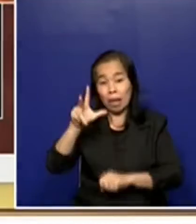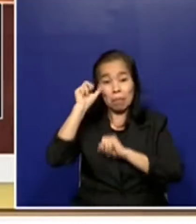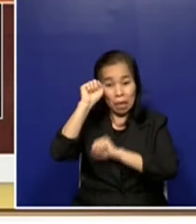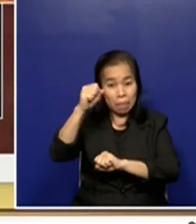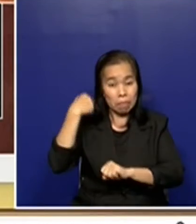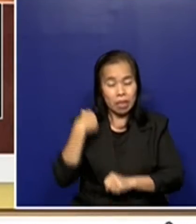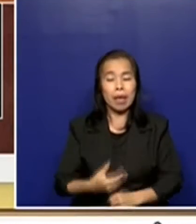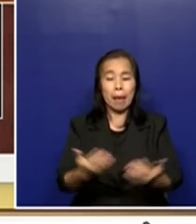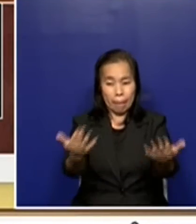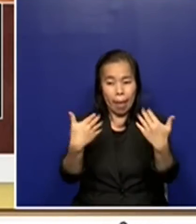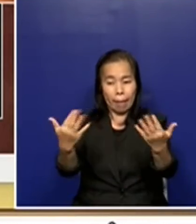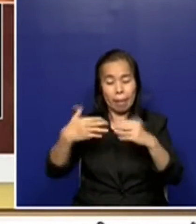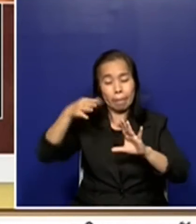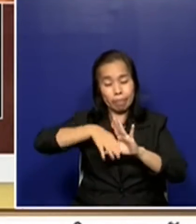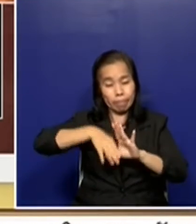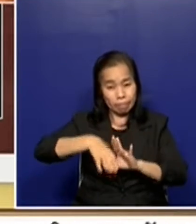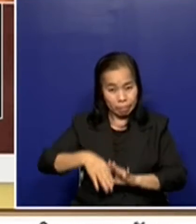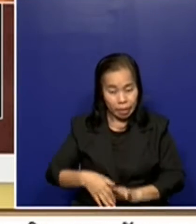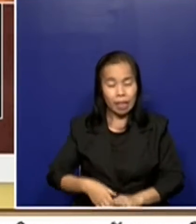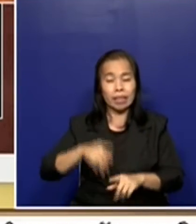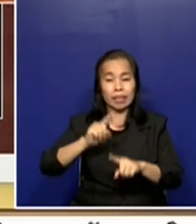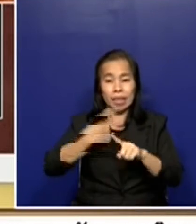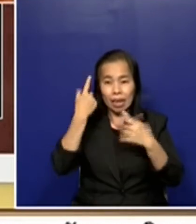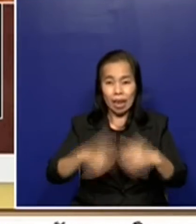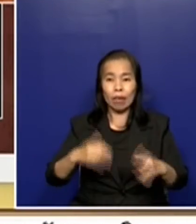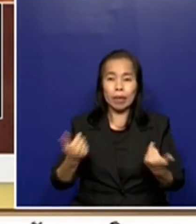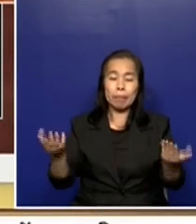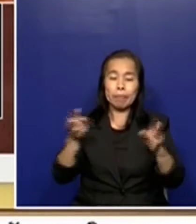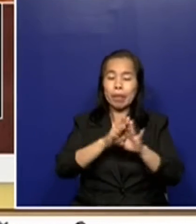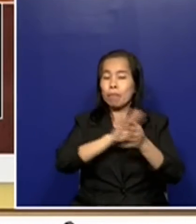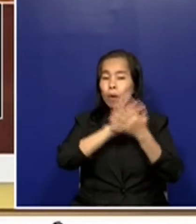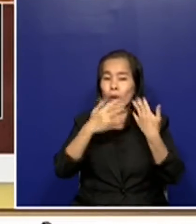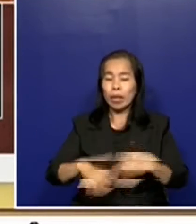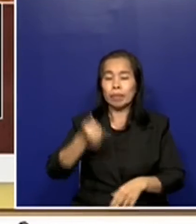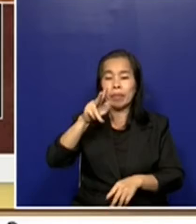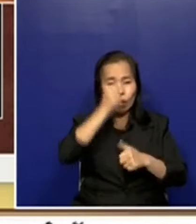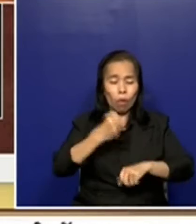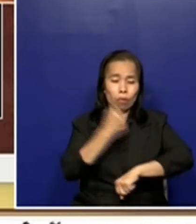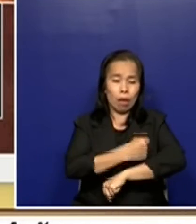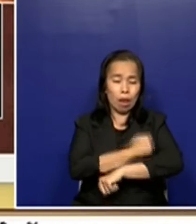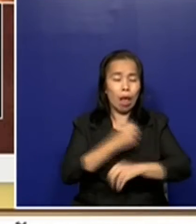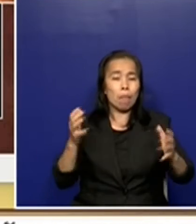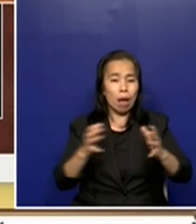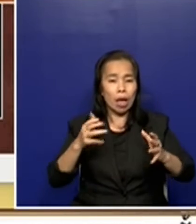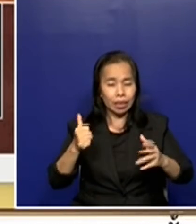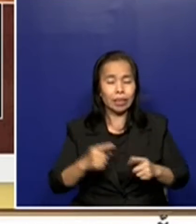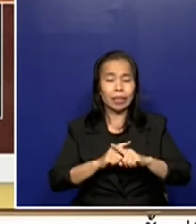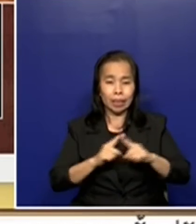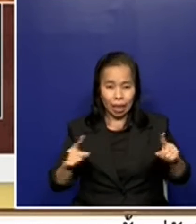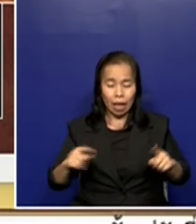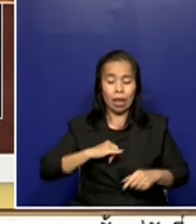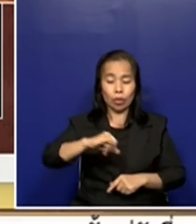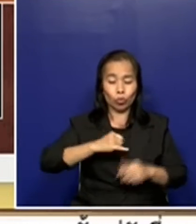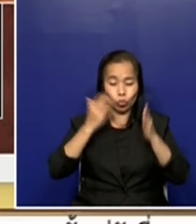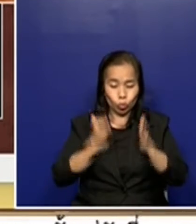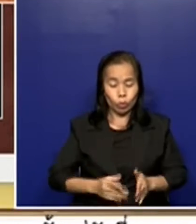ตลาดกุ้งจัหวดสมุตสาคอนจำนวนมากนำไปสู่การลอยแพรลกจ้างนำแ่งงานผิดกฎหมายไปทิ้งไ้ไหนพื้น